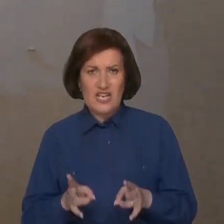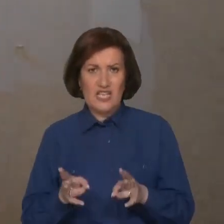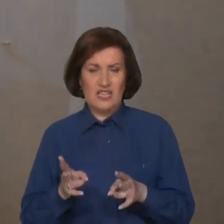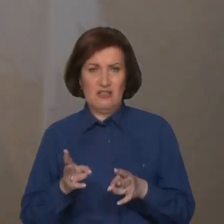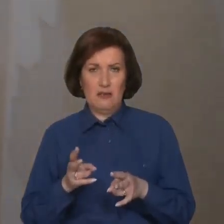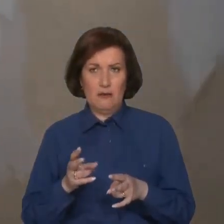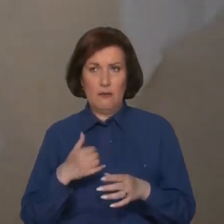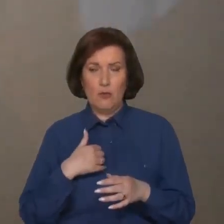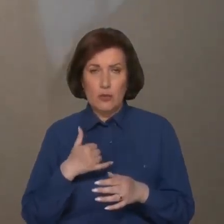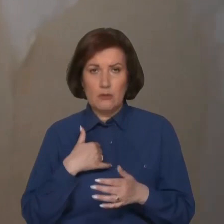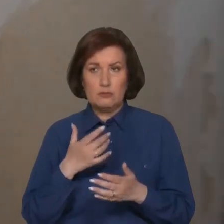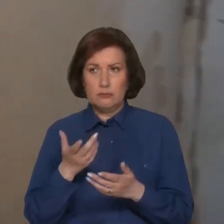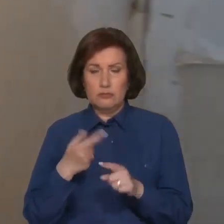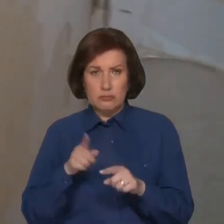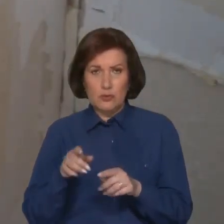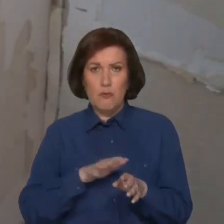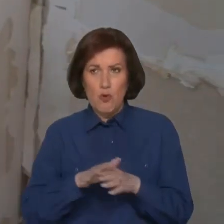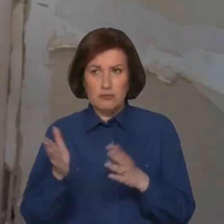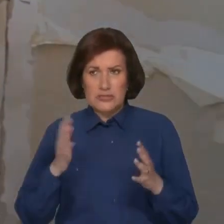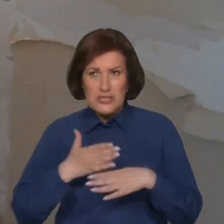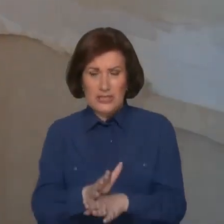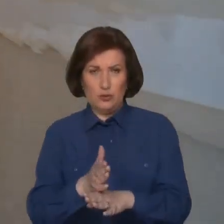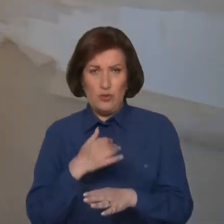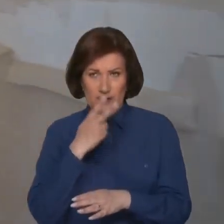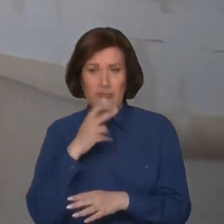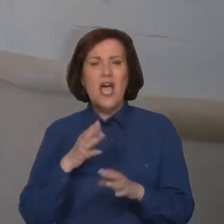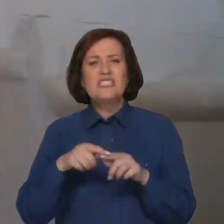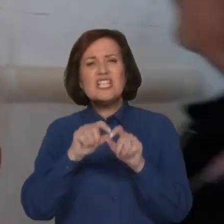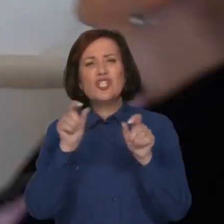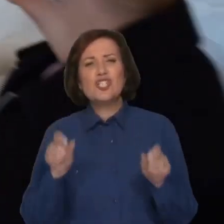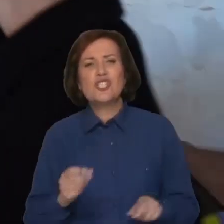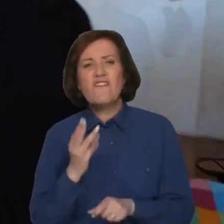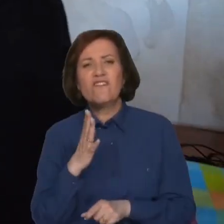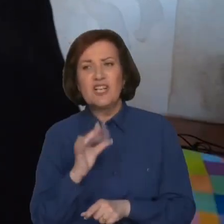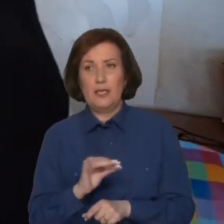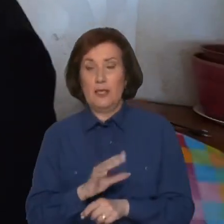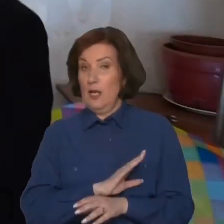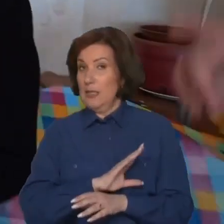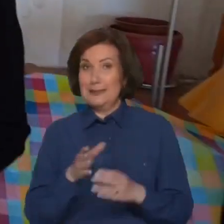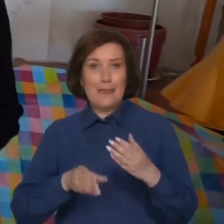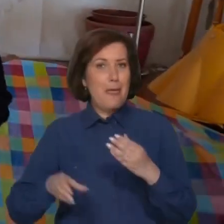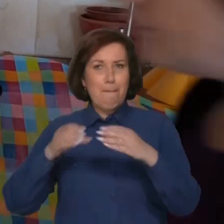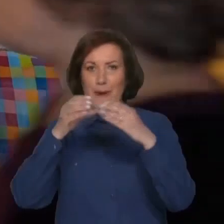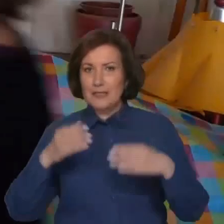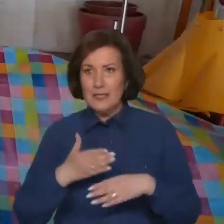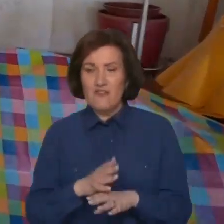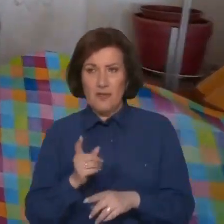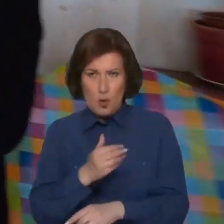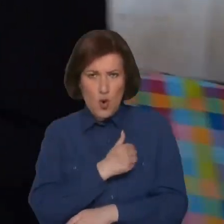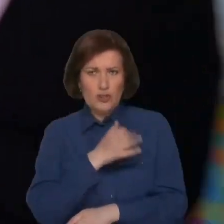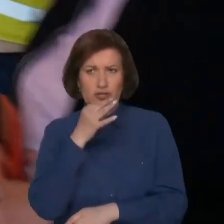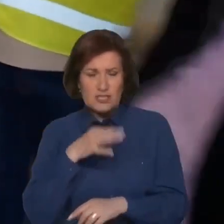демонтаж. Вона ж в поборі тріснула. Вона ж в поборі тріснула. Це швин шпанелями висипало. Це не панель тріснула. Ну, ви мені